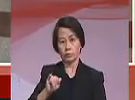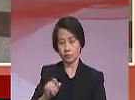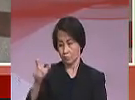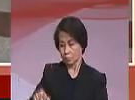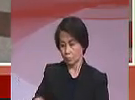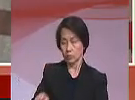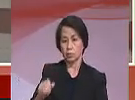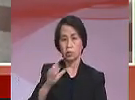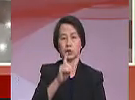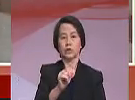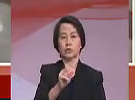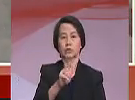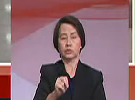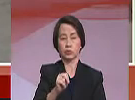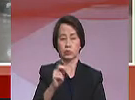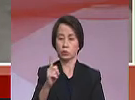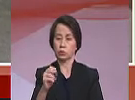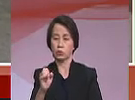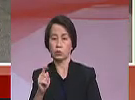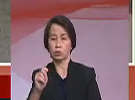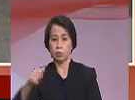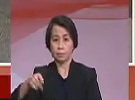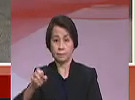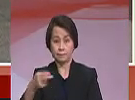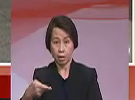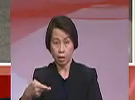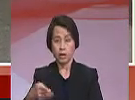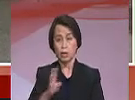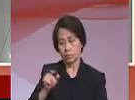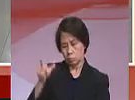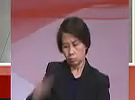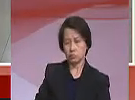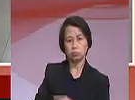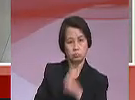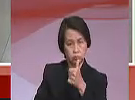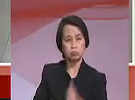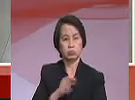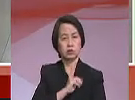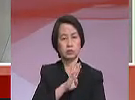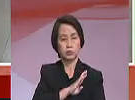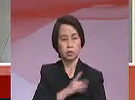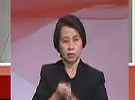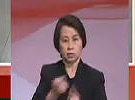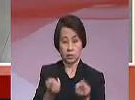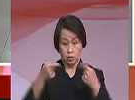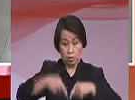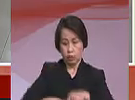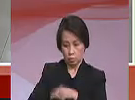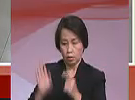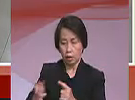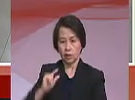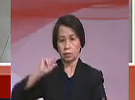merupakan ahli Dewan Undangan Negeri Kuarta Tampan dikatakan antara calon menteri besar daripada UMNO yang